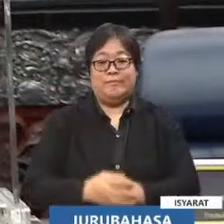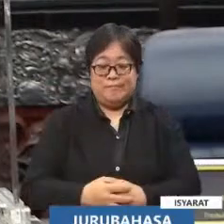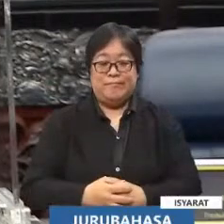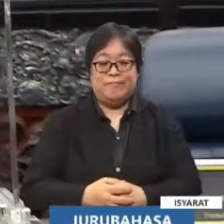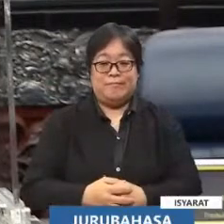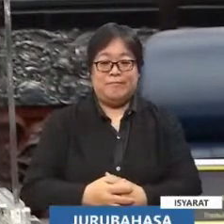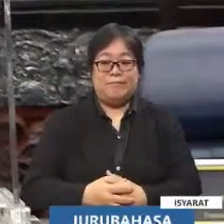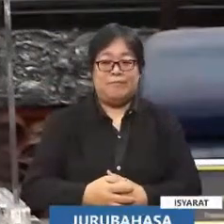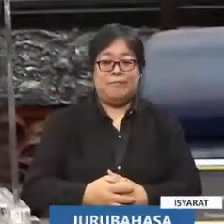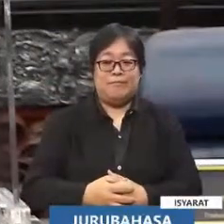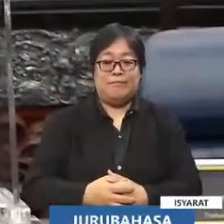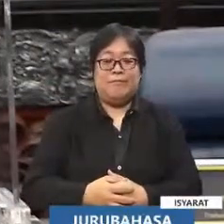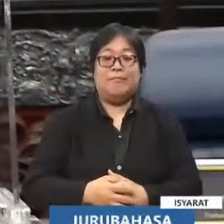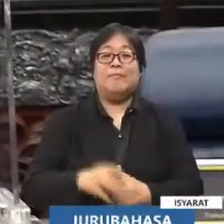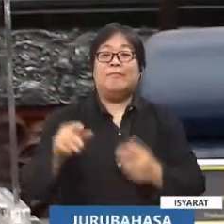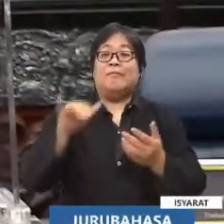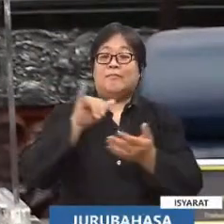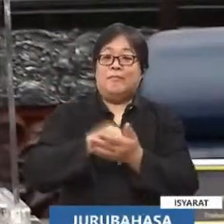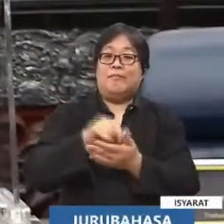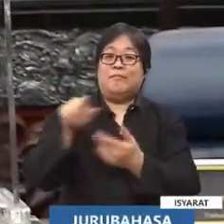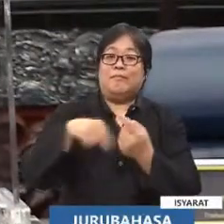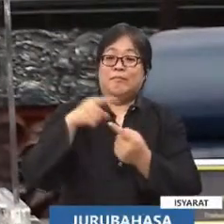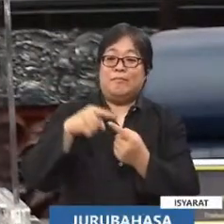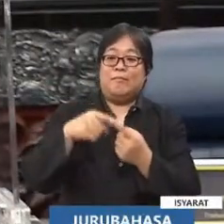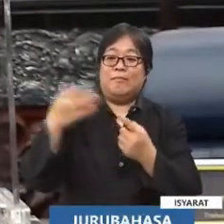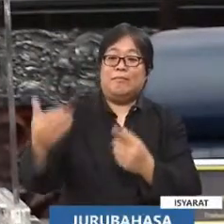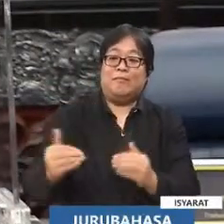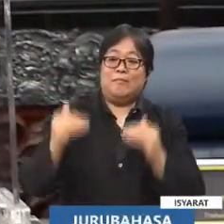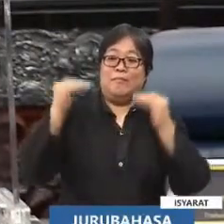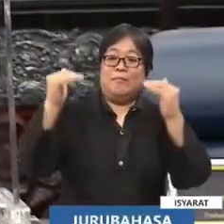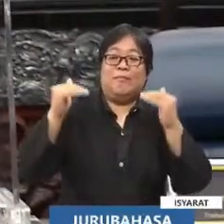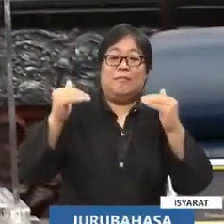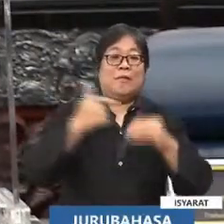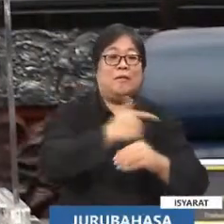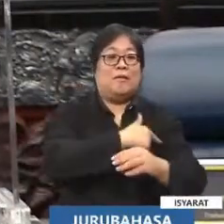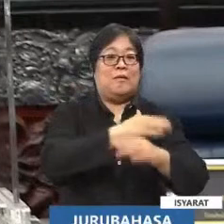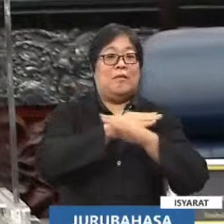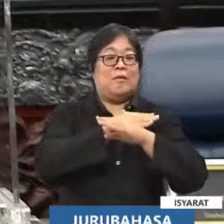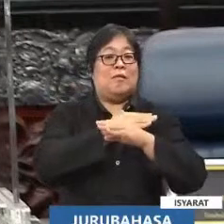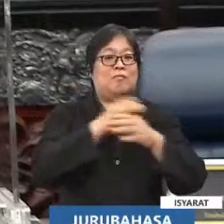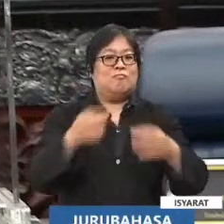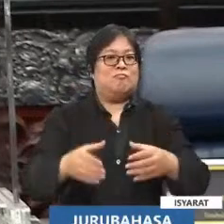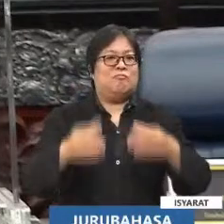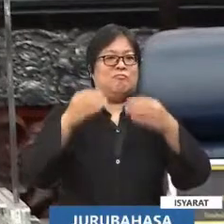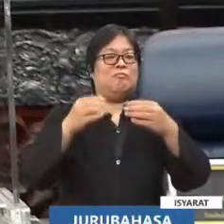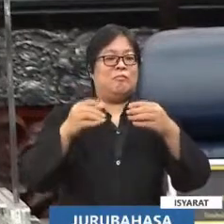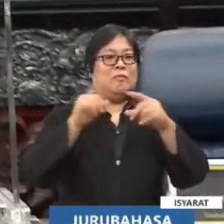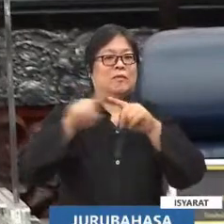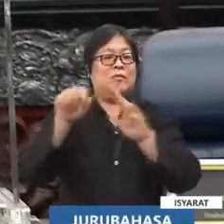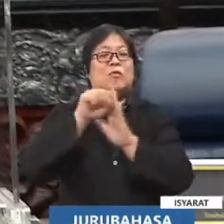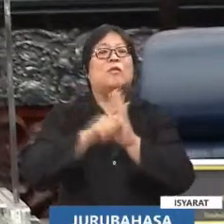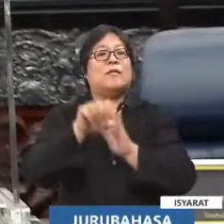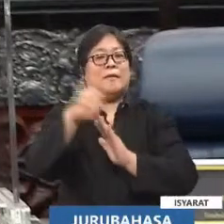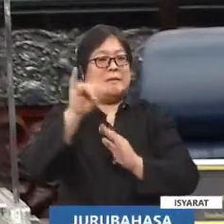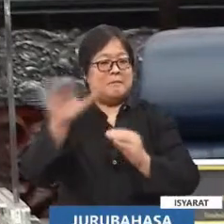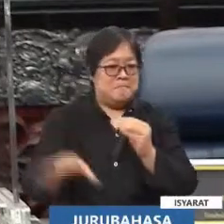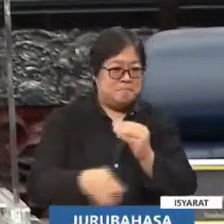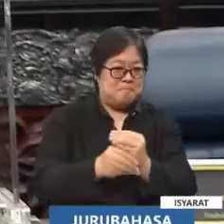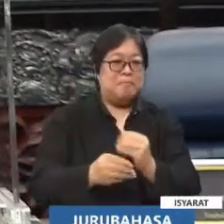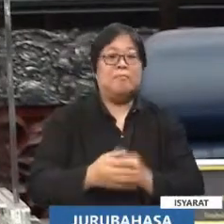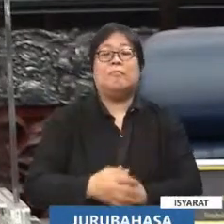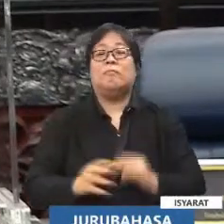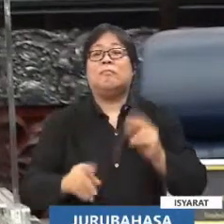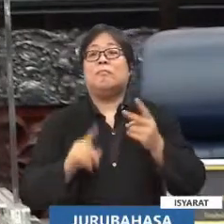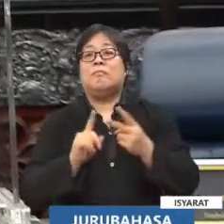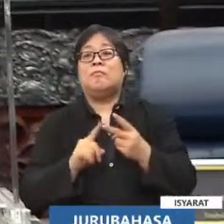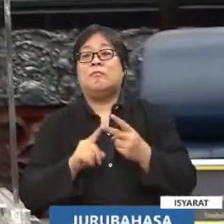oleh Yang Berhormat Perdana Menteri apabila mencapai tahap vaksinasi 90% dan juga beberapa syarat-syarat lain. Yang keduanya